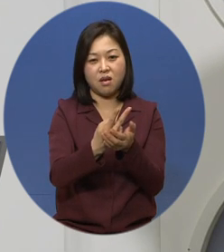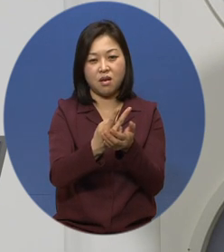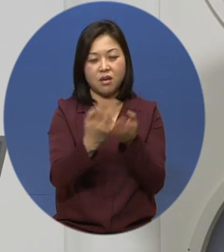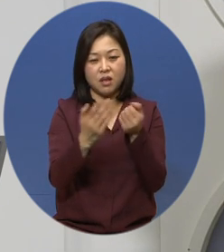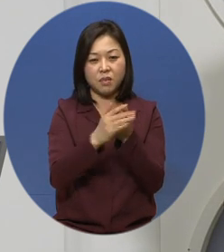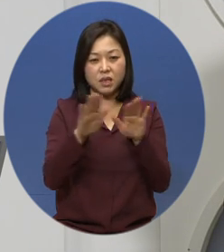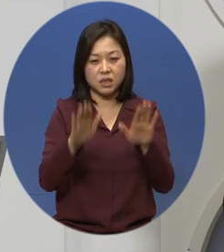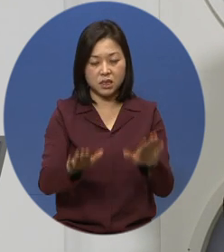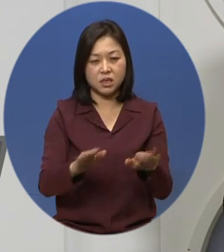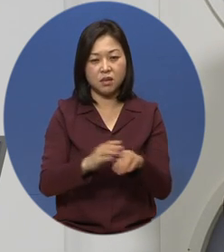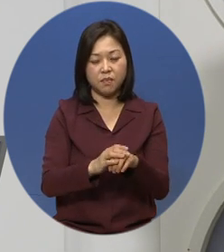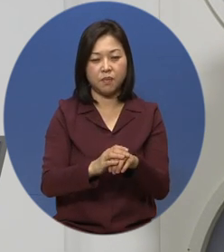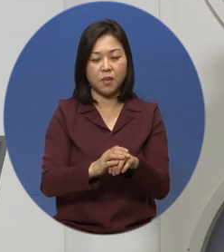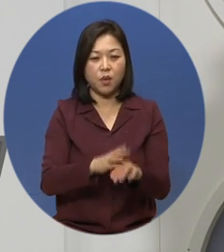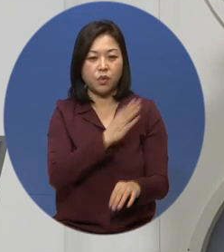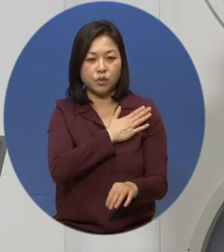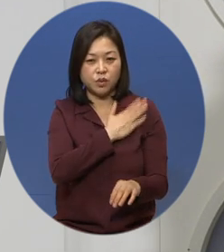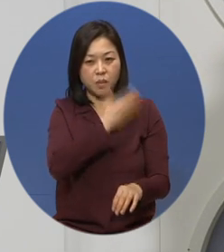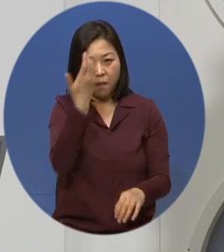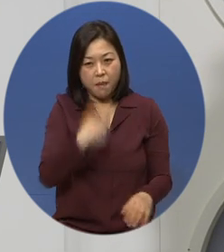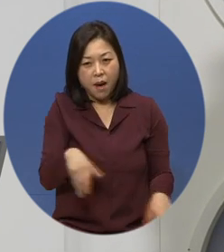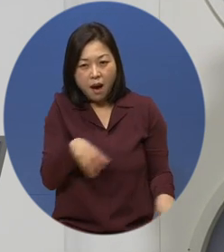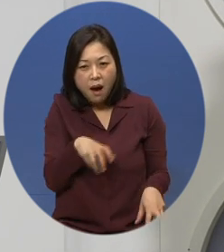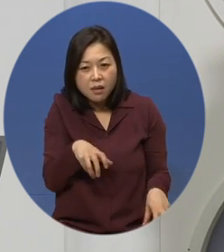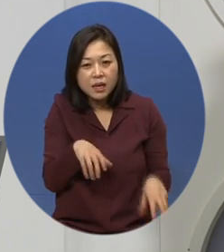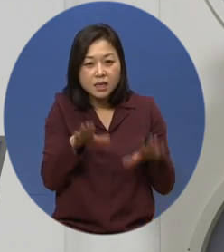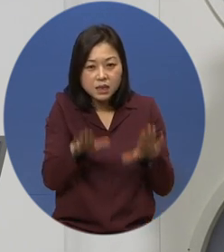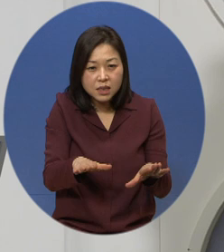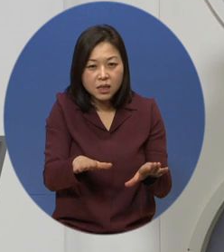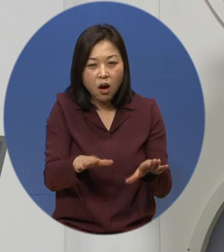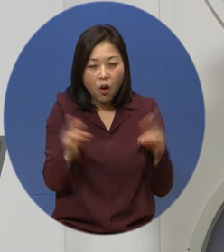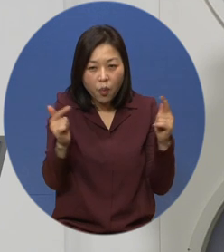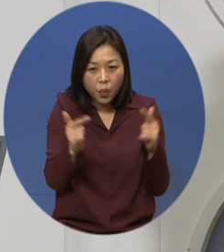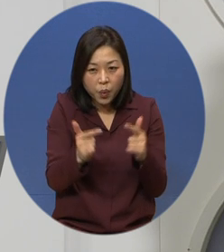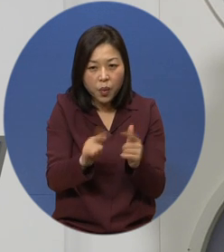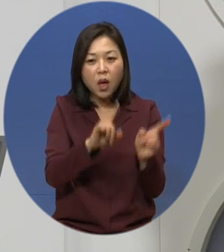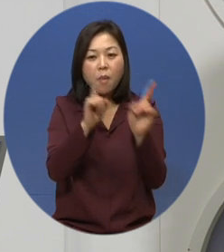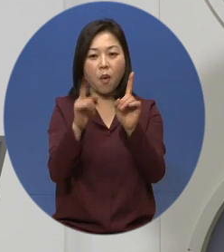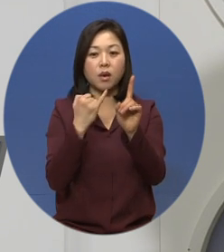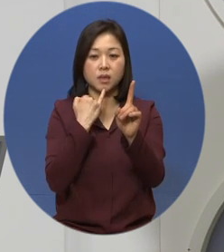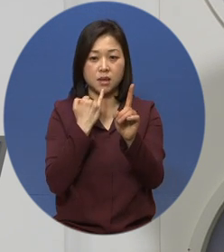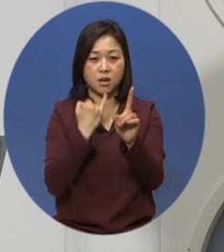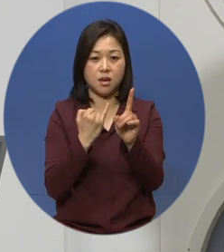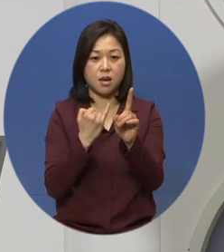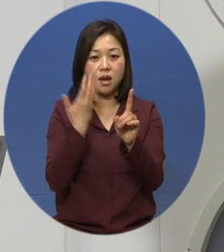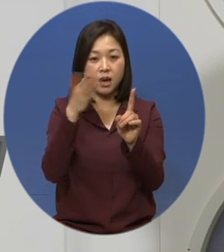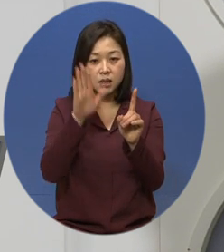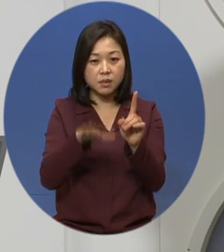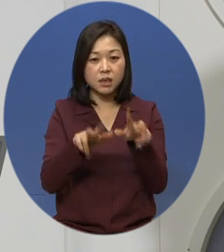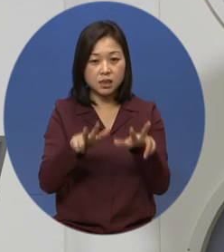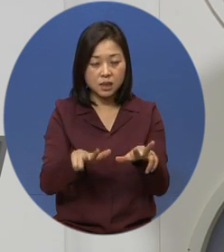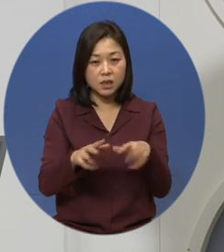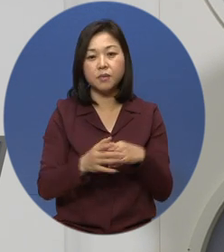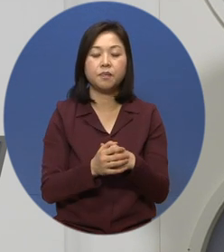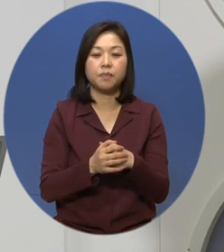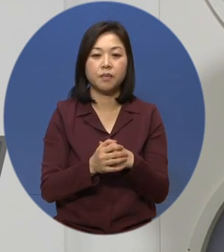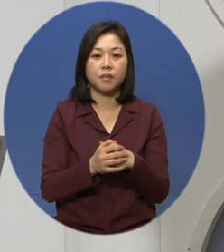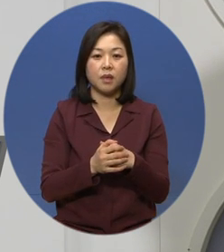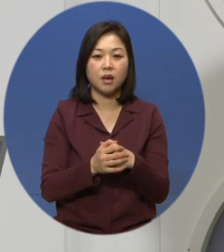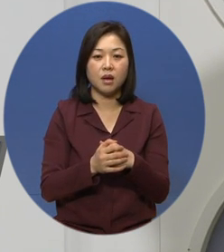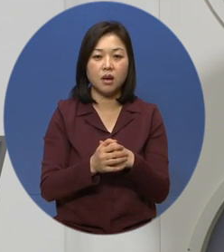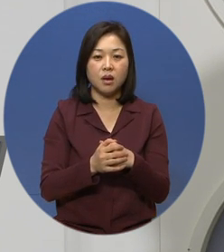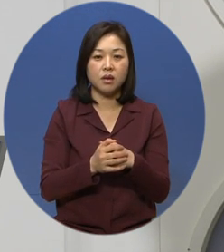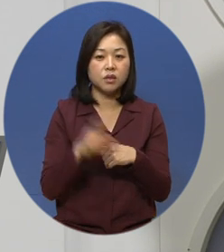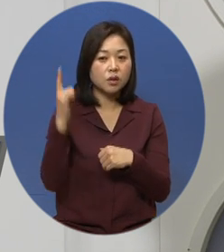오른쪽을 못쓰는데 굉장히 좋아졌어요 굉장히 그런데 아직까지도 오른쪽 낀